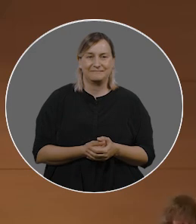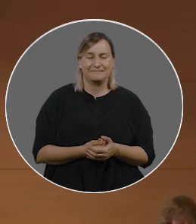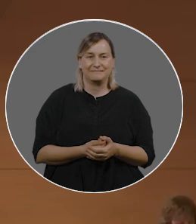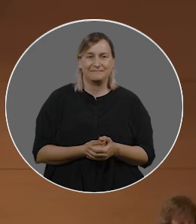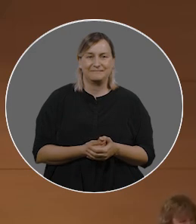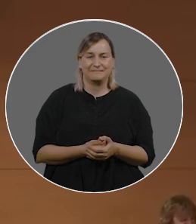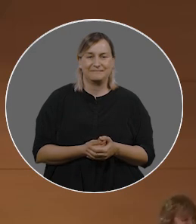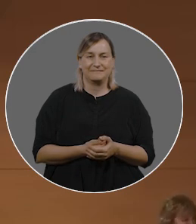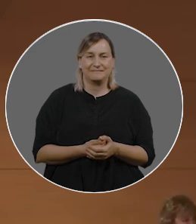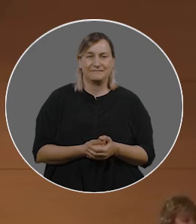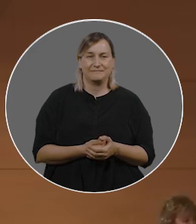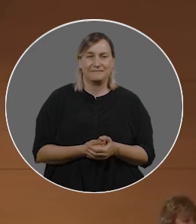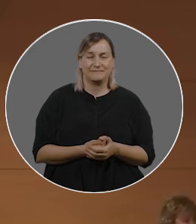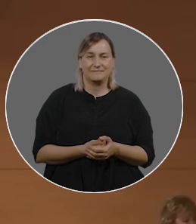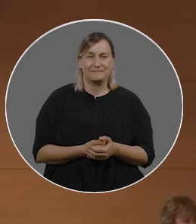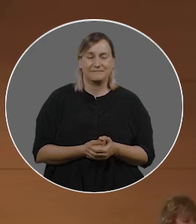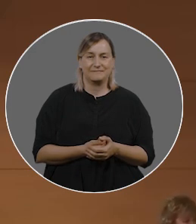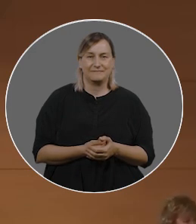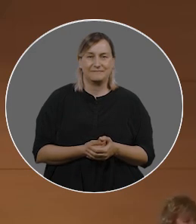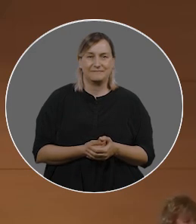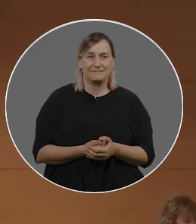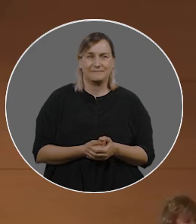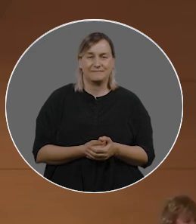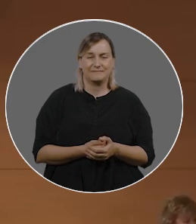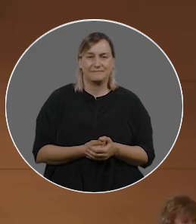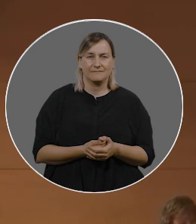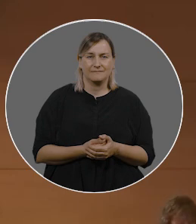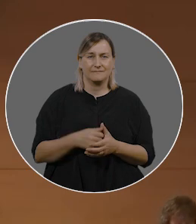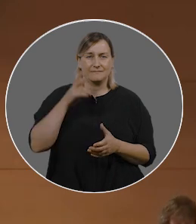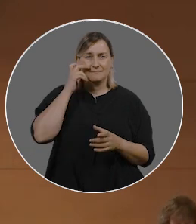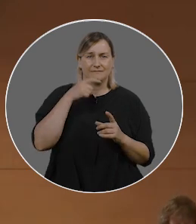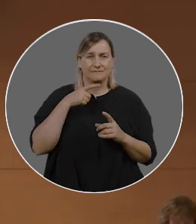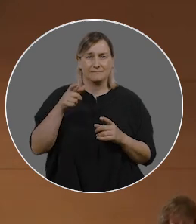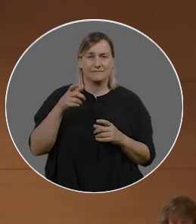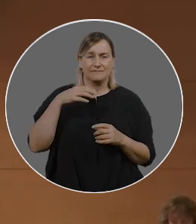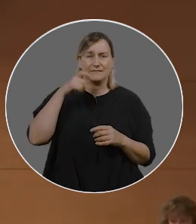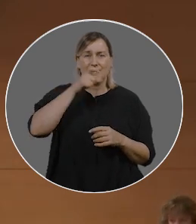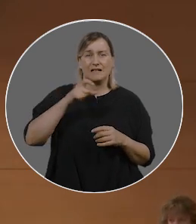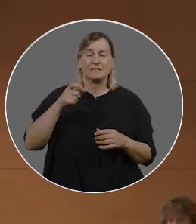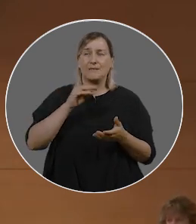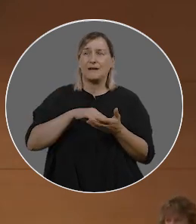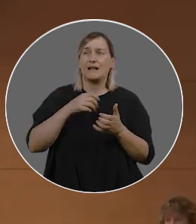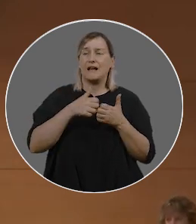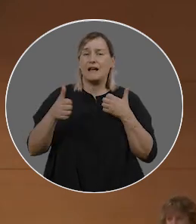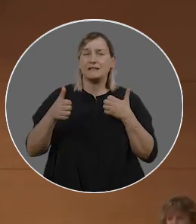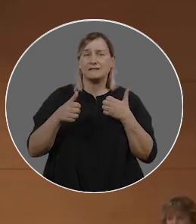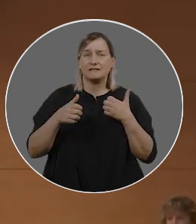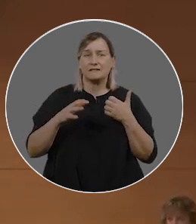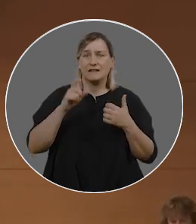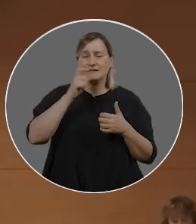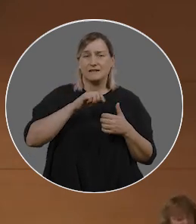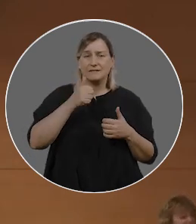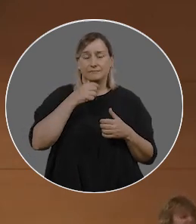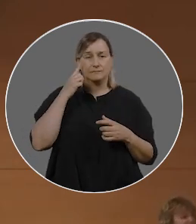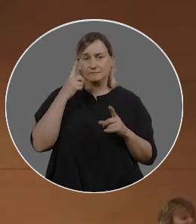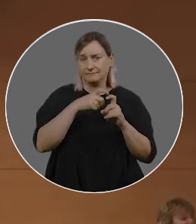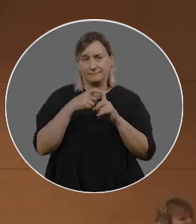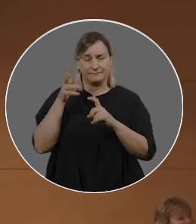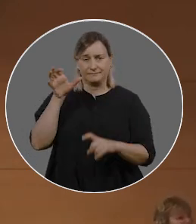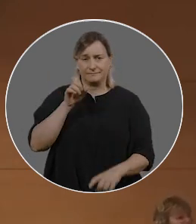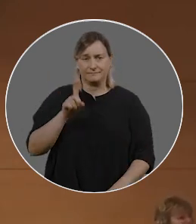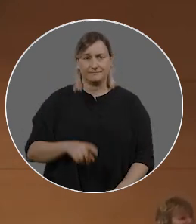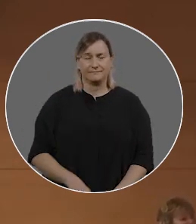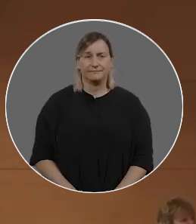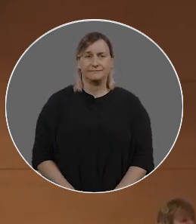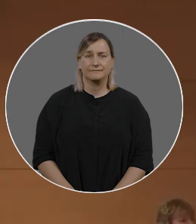Ja ho fa jo. No, però... Amb els anys sí que veus que... Sí. O sigui, preferir això, no? Tu et trobes amb